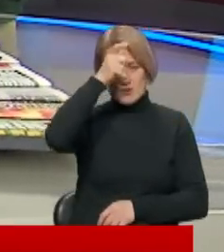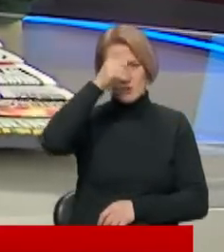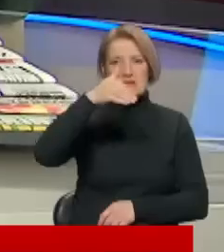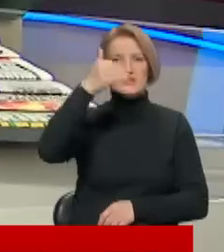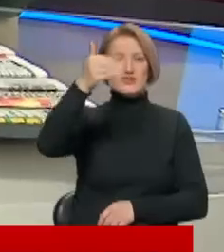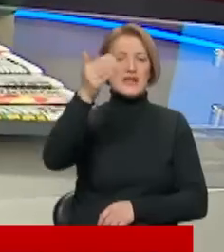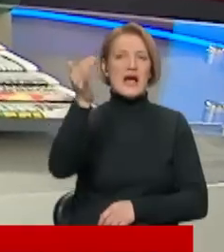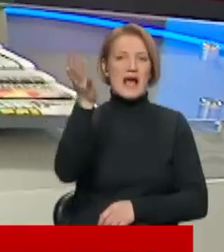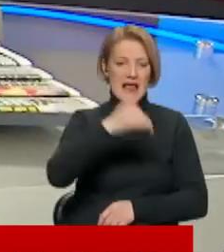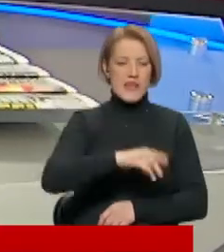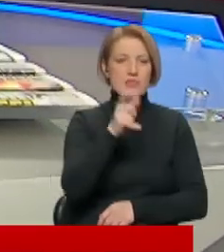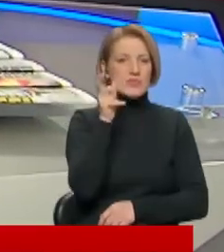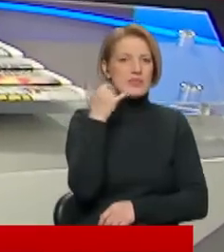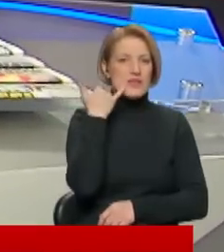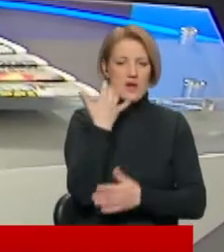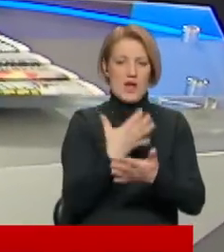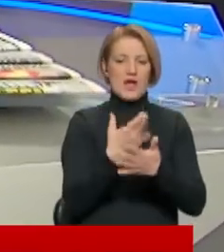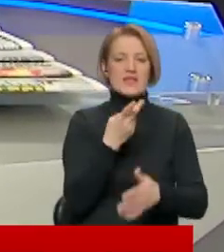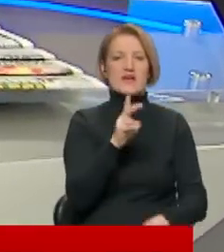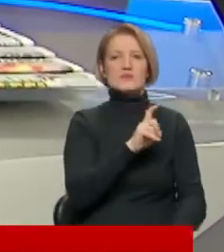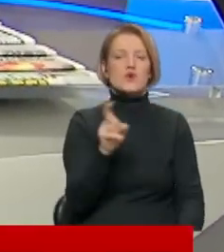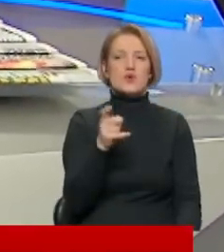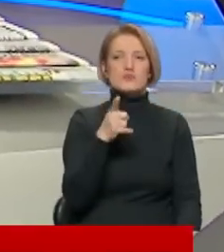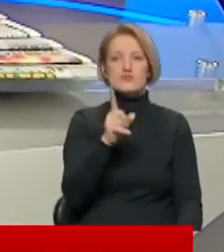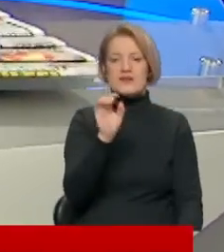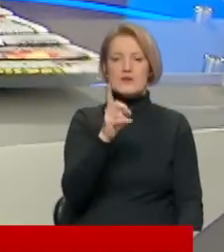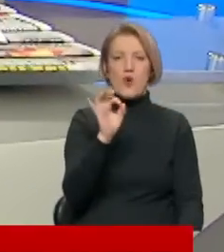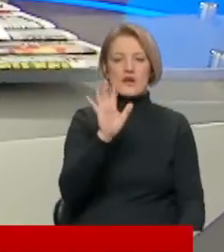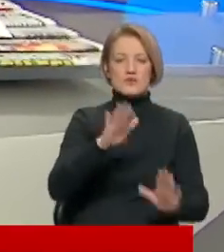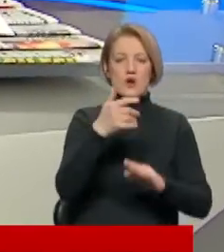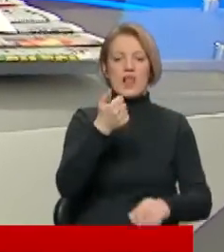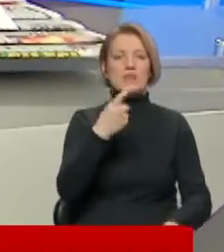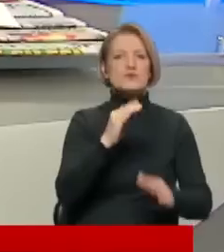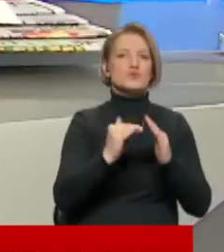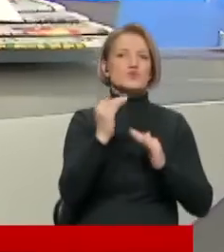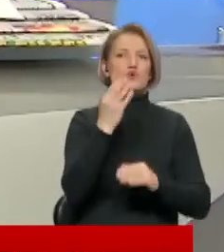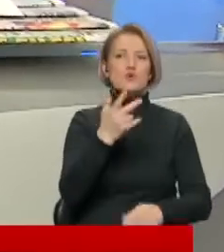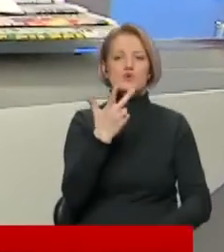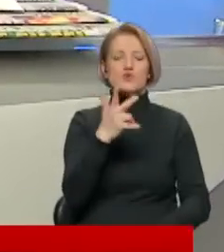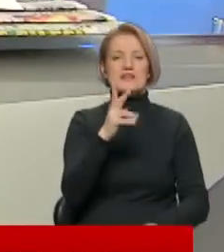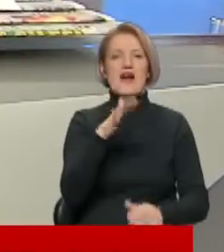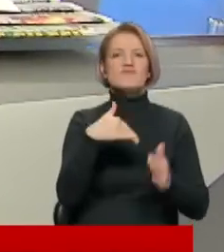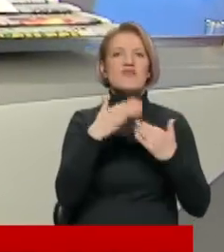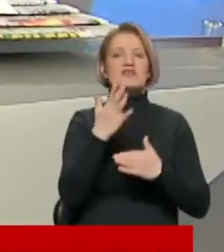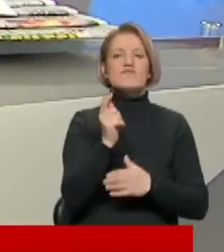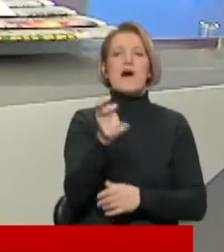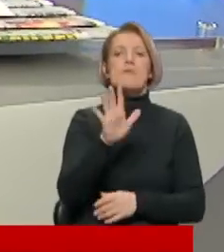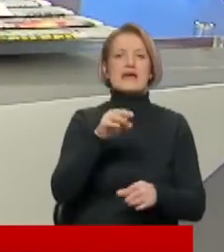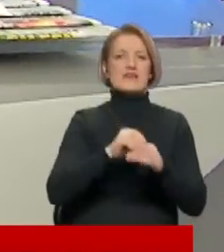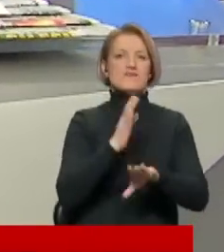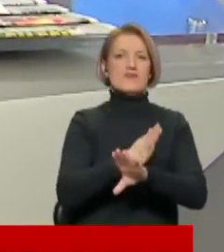kaydettirmenin ücreti Ocak ayında yani 1 Ocak itibarıyla bu 6.000 liranın üzerine çıkacak daha fazla 3000 lira daha fazla vermemek için